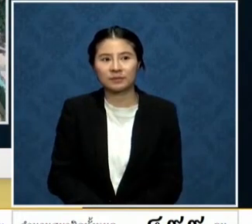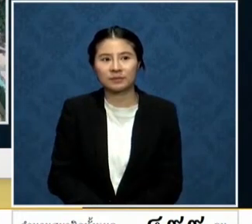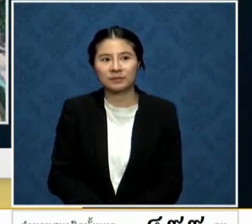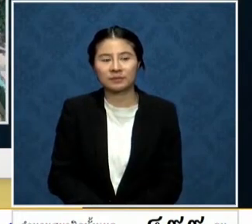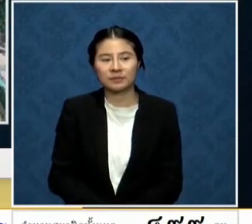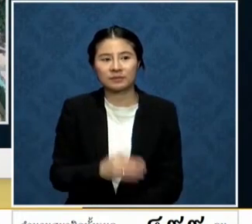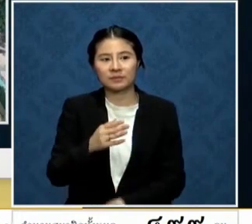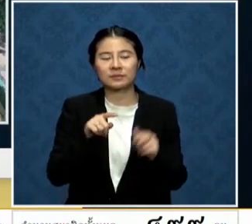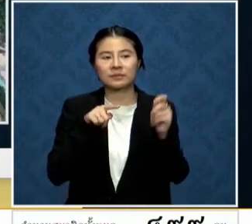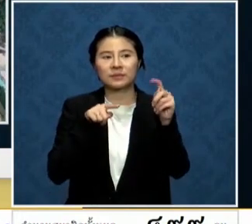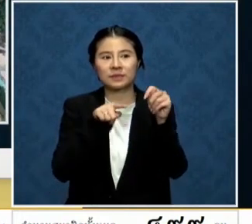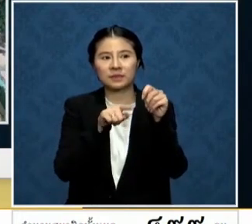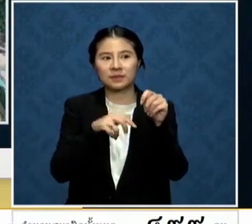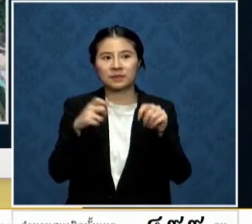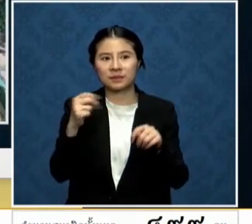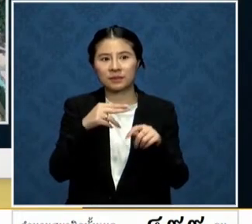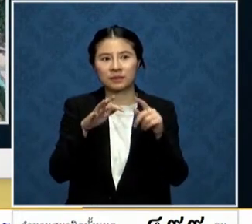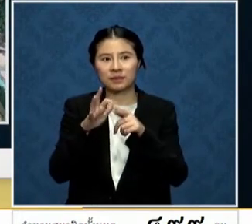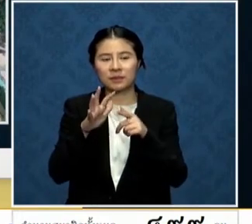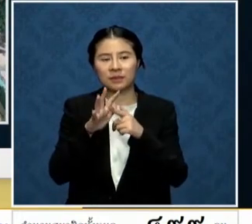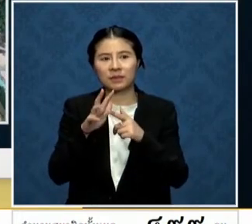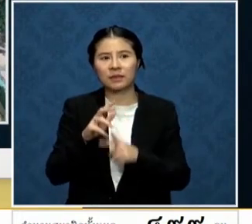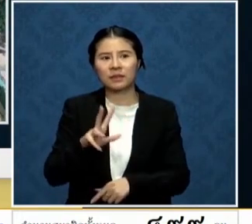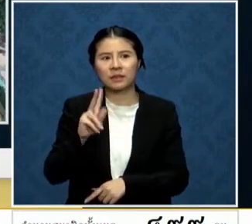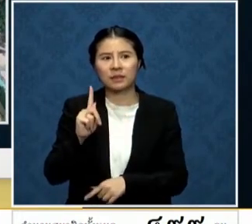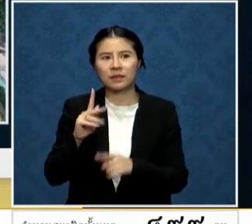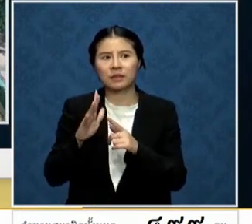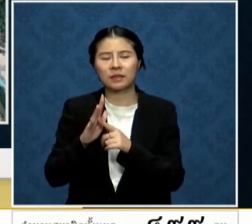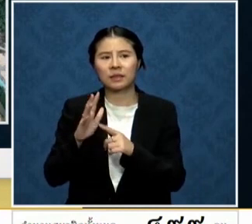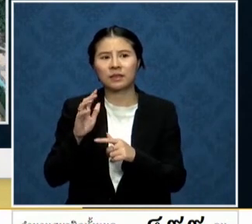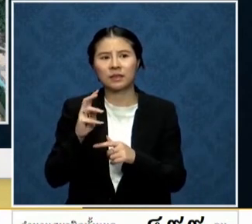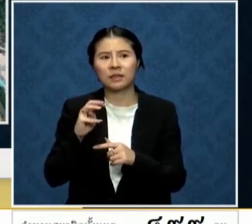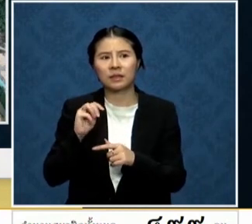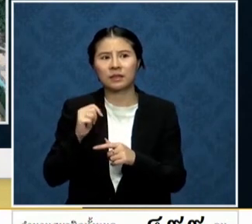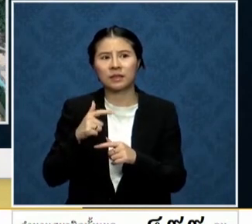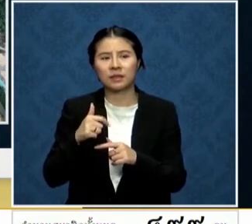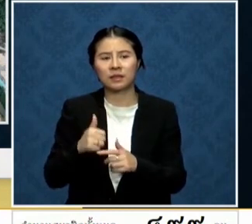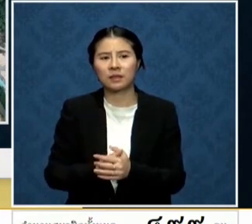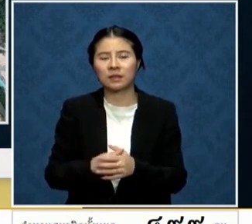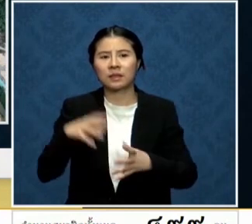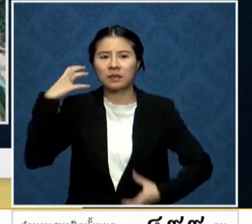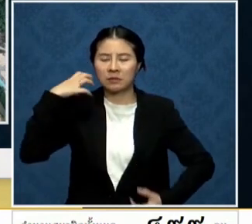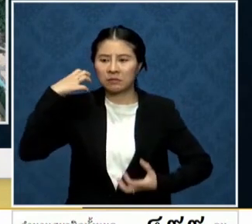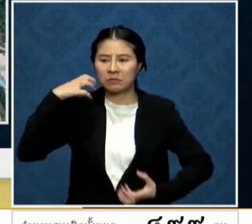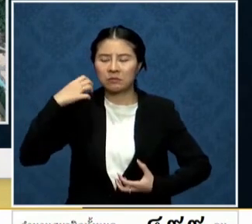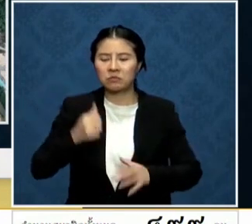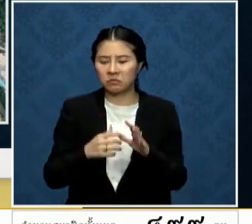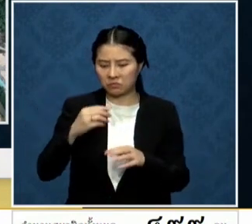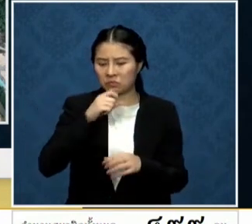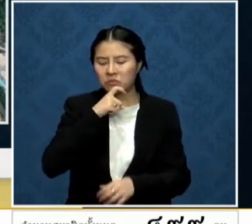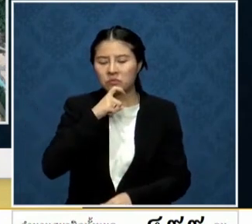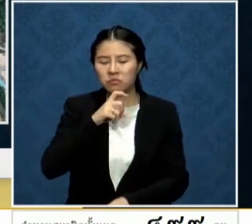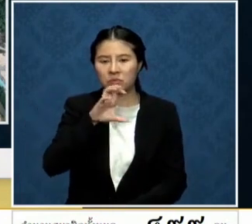ตำบลท่าข้ามครับประมาณ300ไร่เป็นป่าแสมเป็นป่าแสมเป็นป่าโกงกลางเลยลิงอาศัยอยู่ที่นี่ประมาณสัก 5600